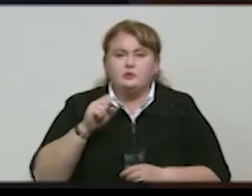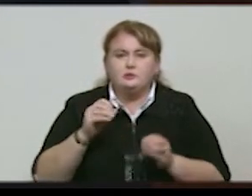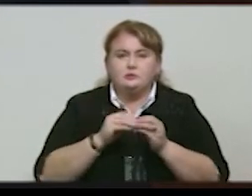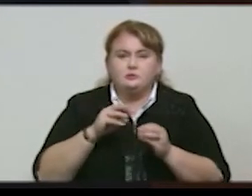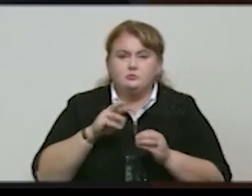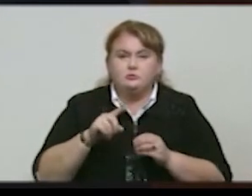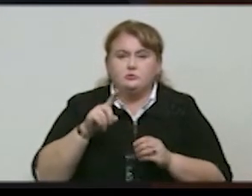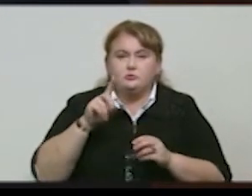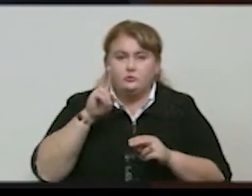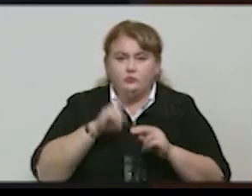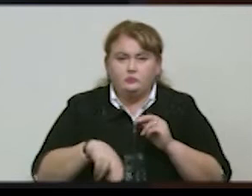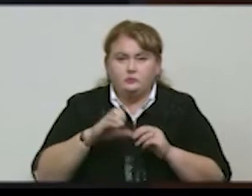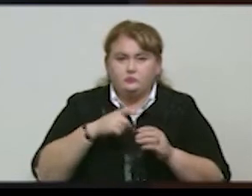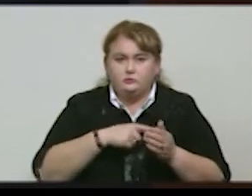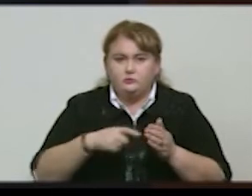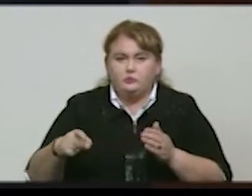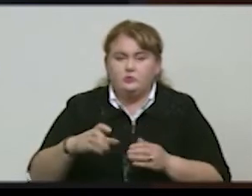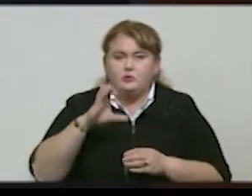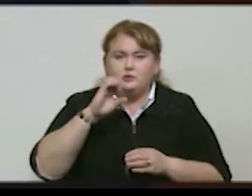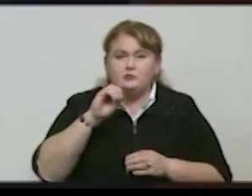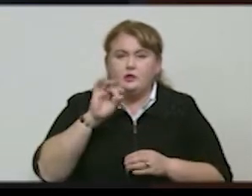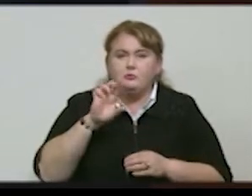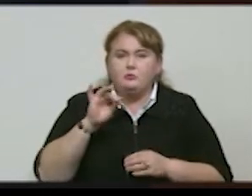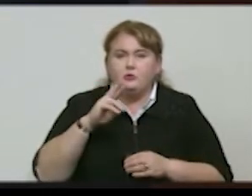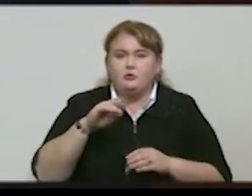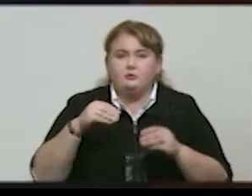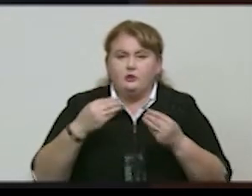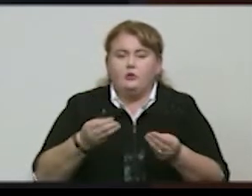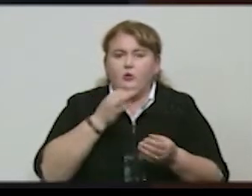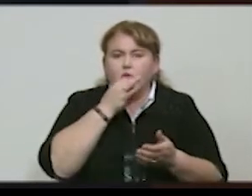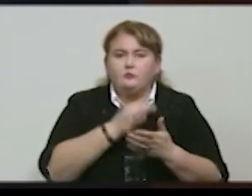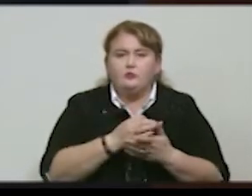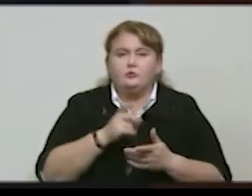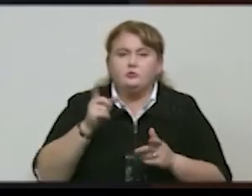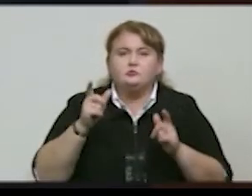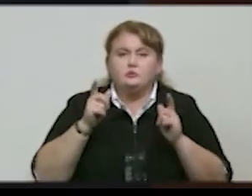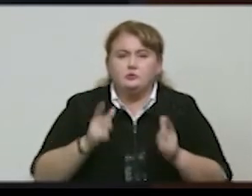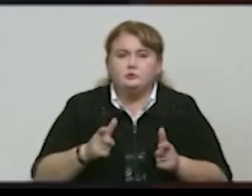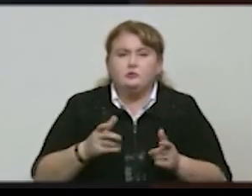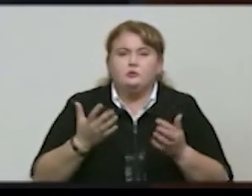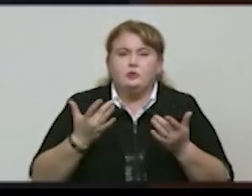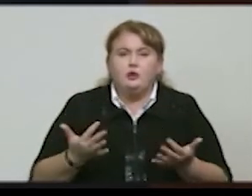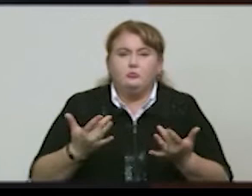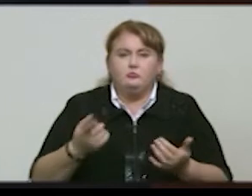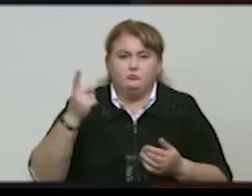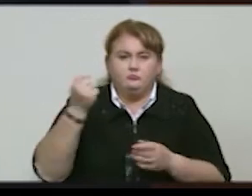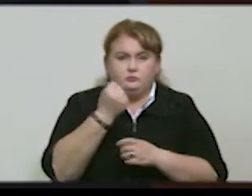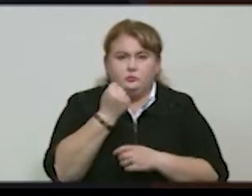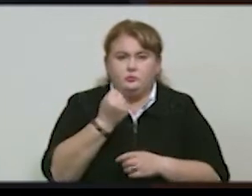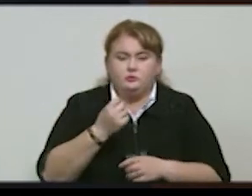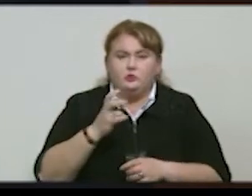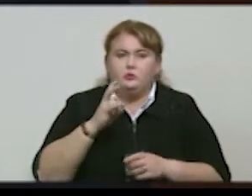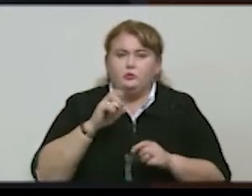до окончания срока Сербия была вынуждена дать ответ. Она согласилась с требованиями ультиматума,